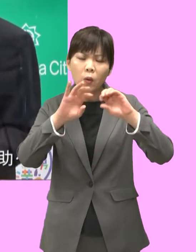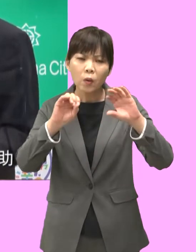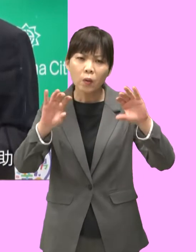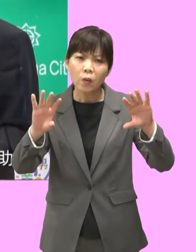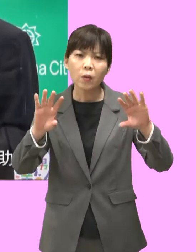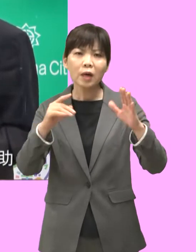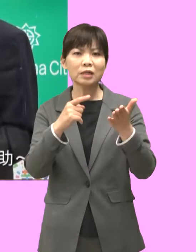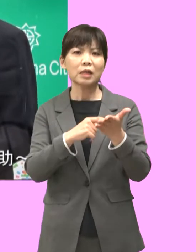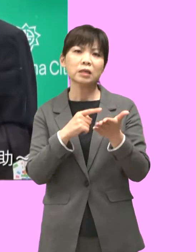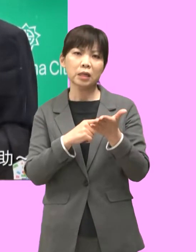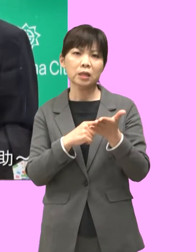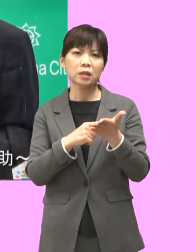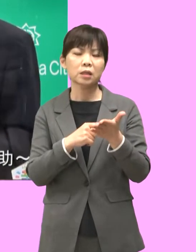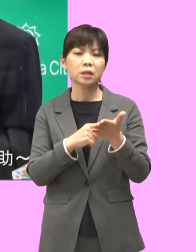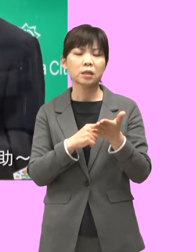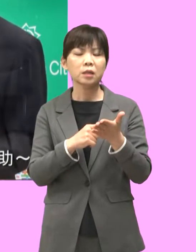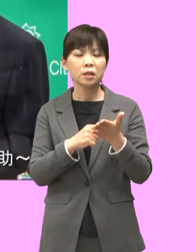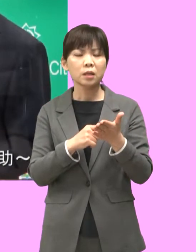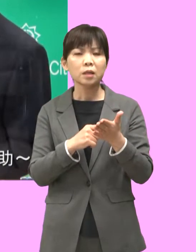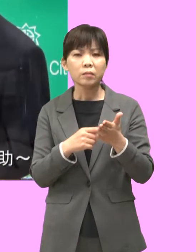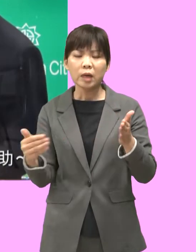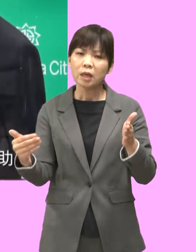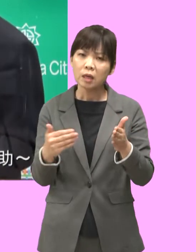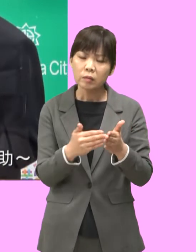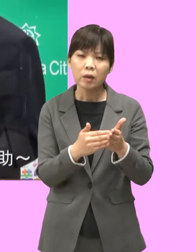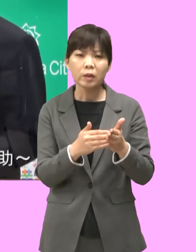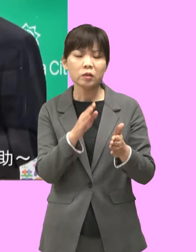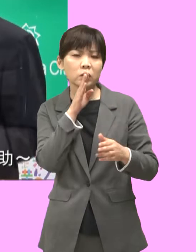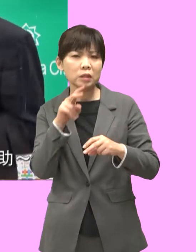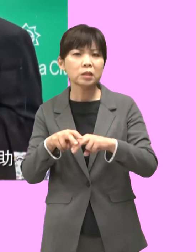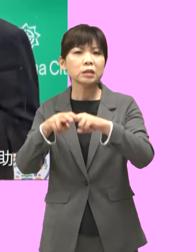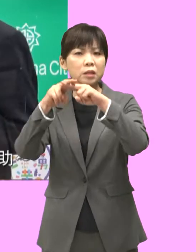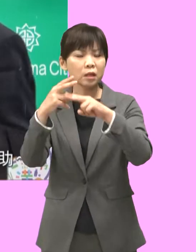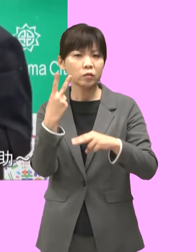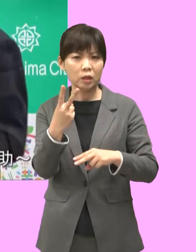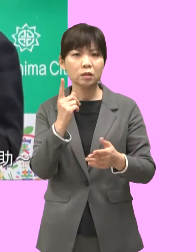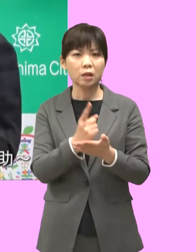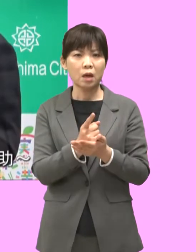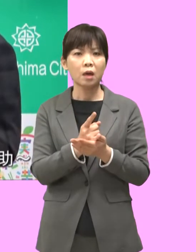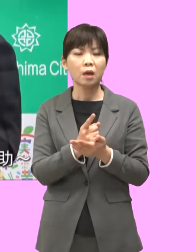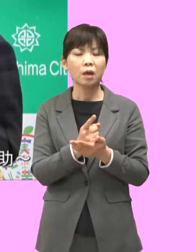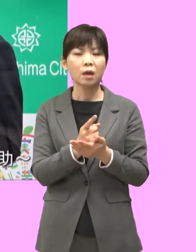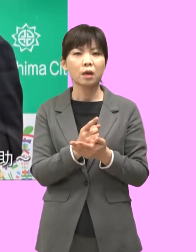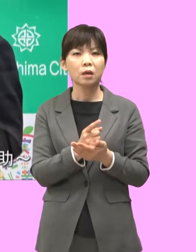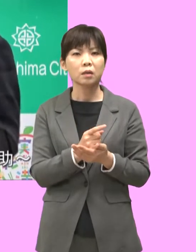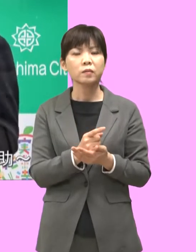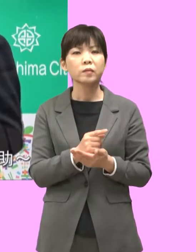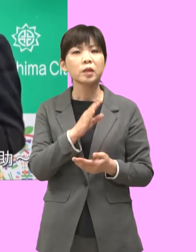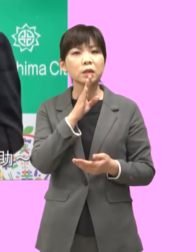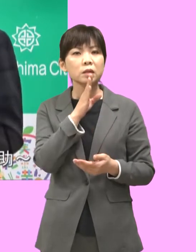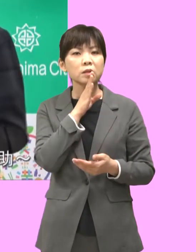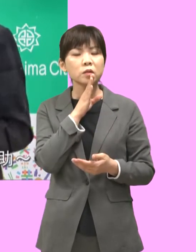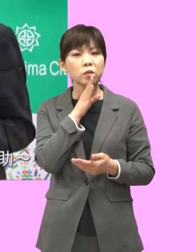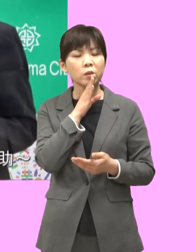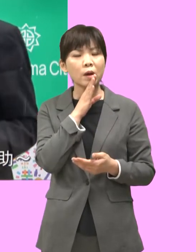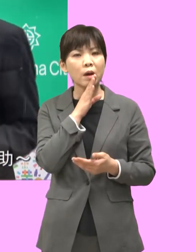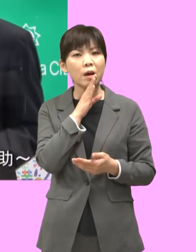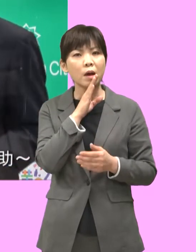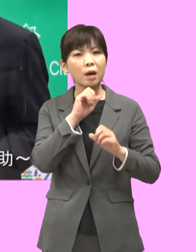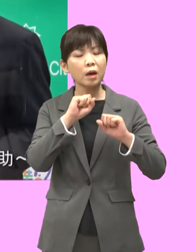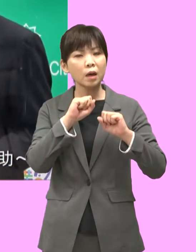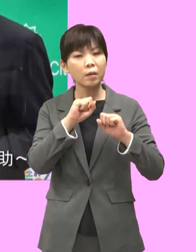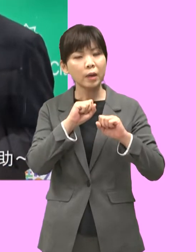で、これまでの活用事例が2件にとどまっております。それからあの実は、まあ、実際にやってみて分かったんです